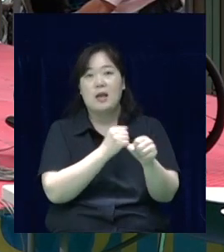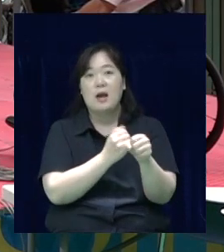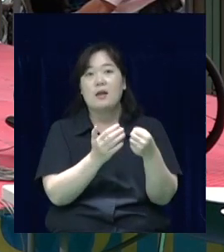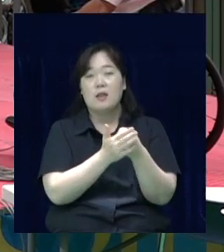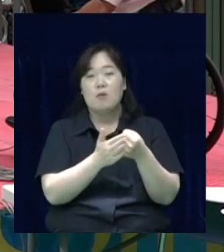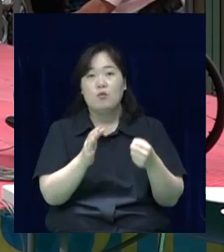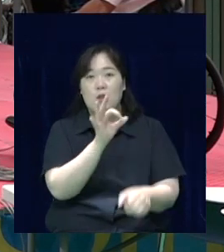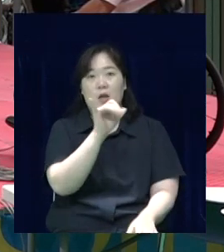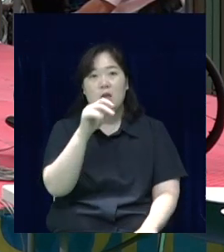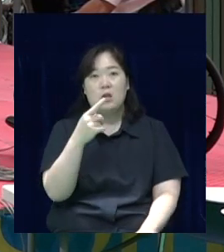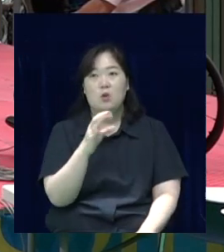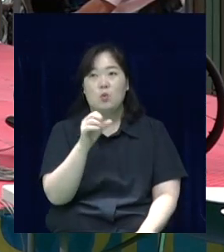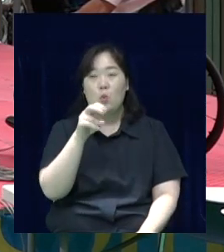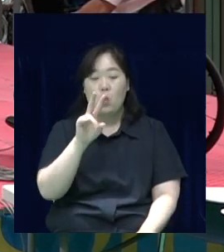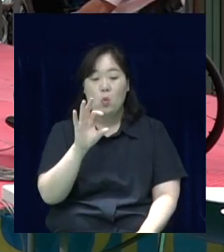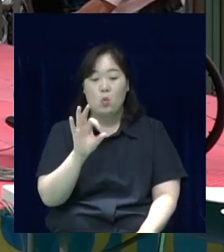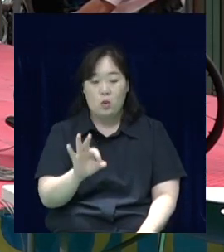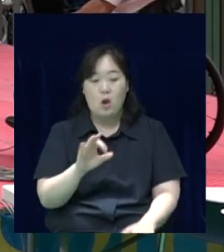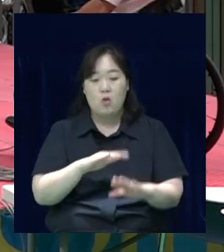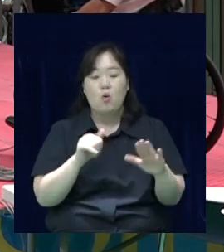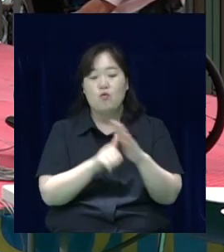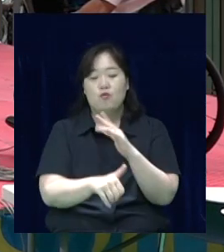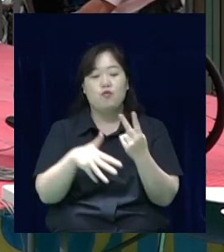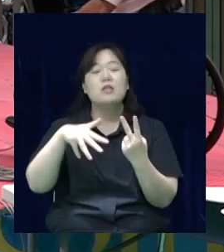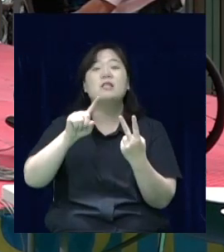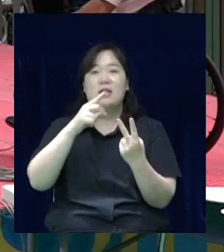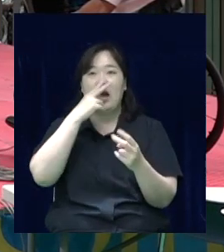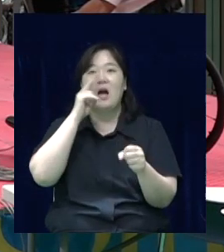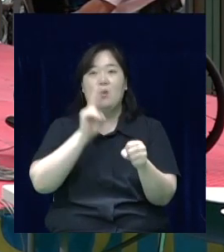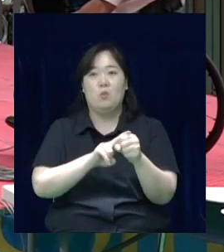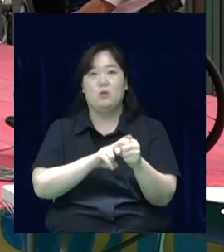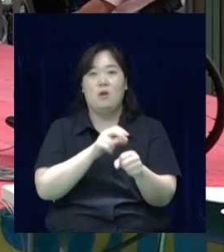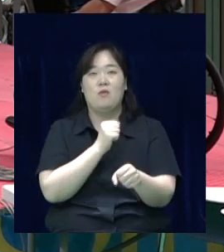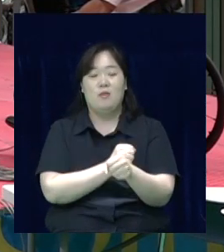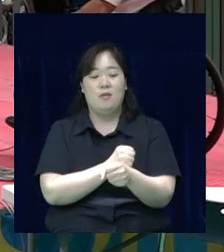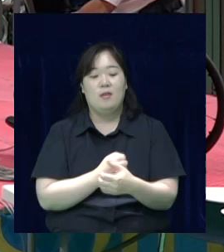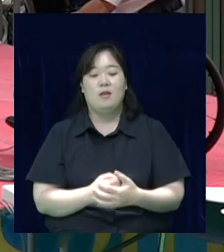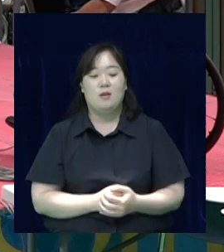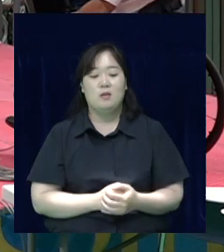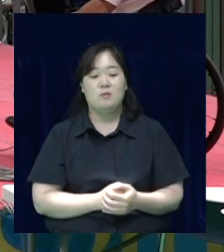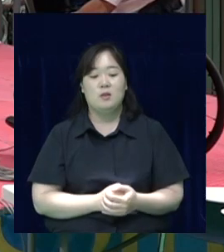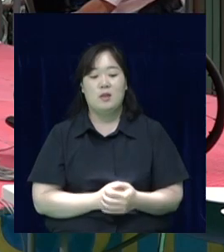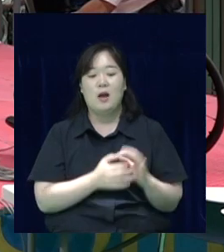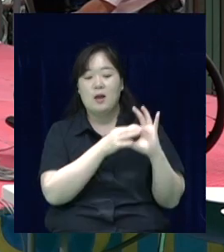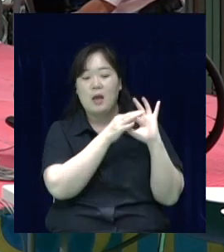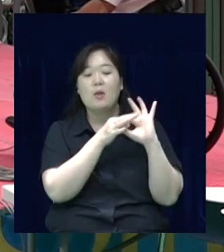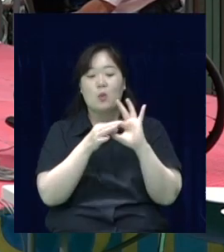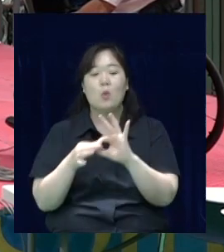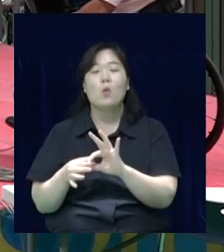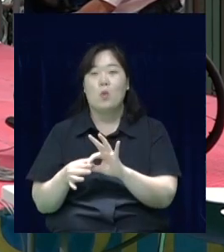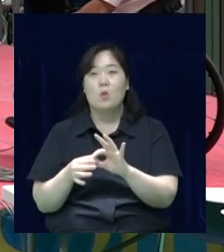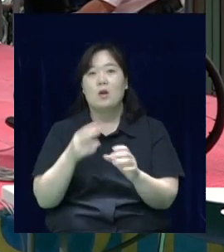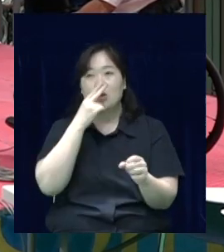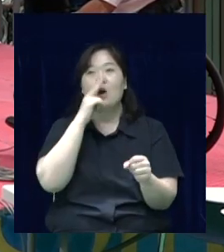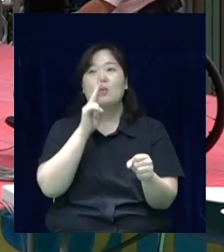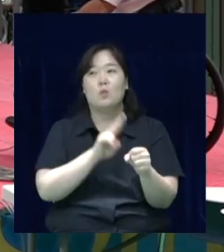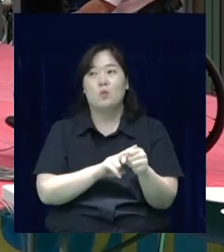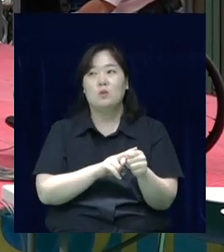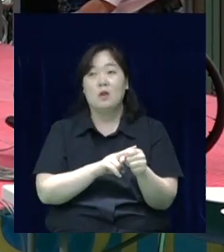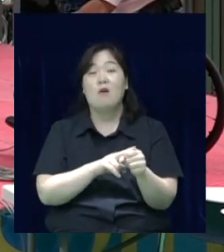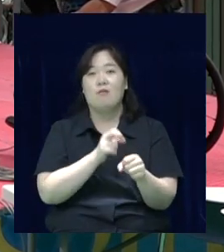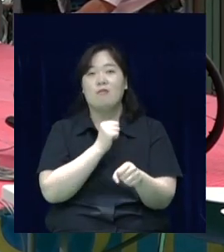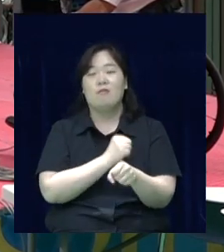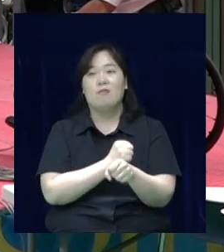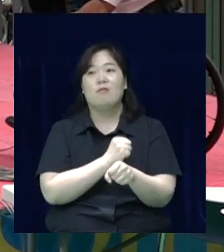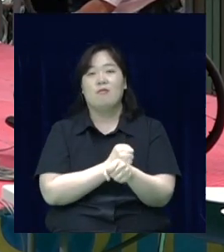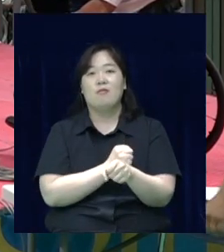훨씬 선수. 경기가 다이나믹하게 빠르게 진행됩니다. 아, 그렇군요. 예. 이동명 선수가 그러면은 연이어서 계속해서 일단은 네. 시도를 이어가겠고 2차